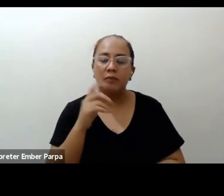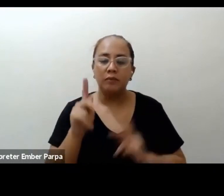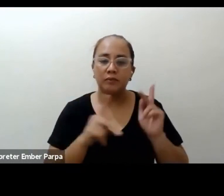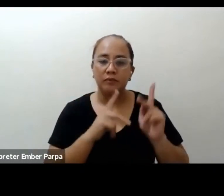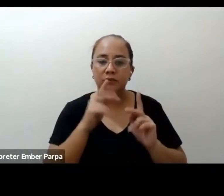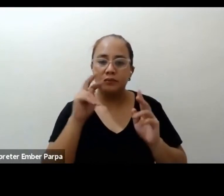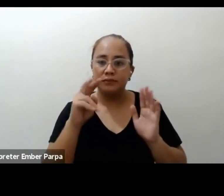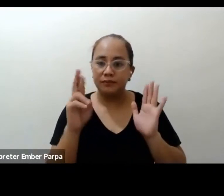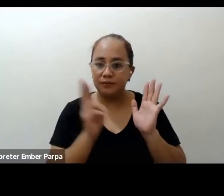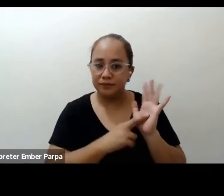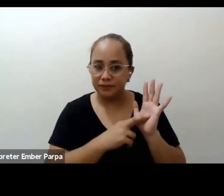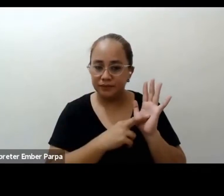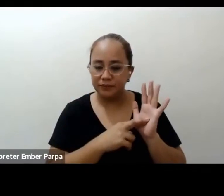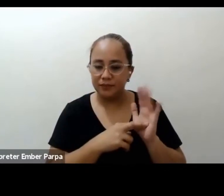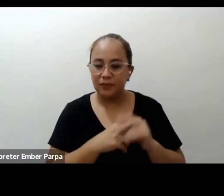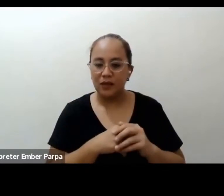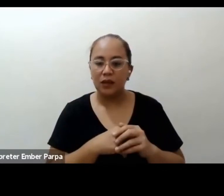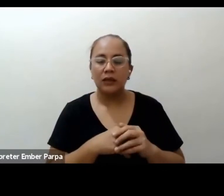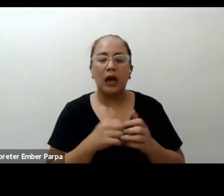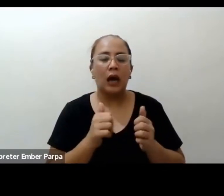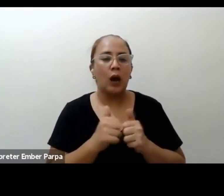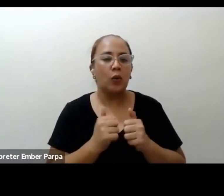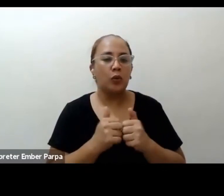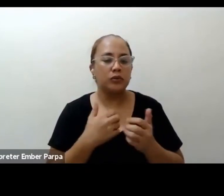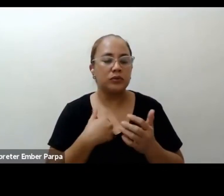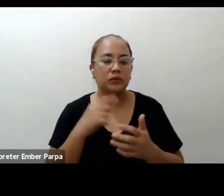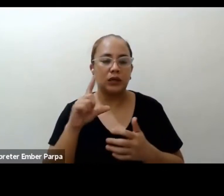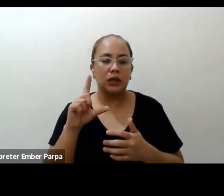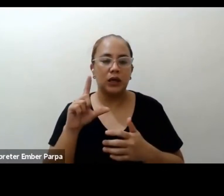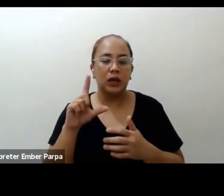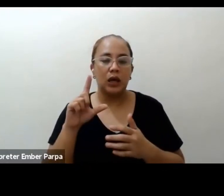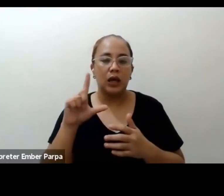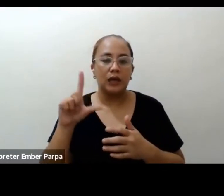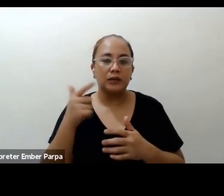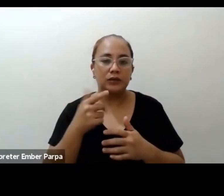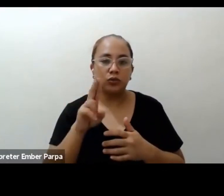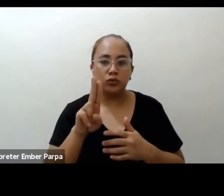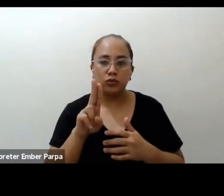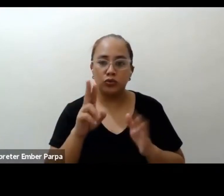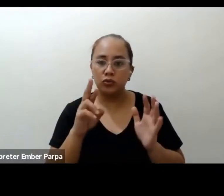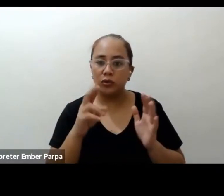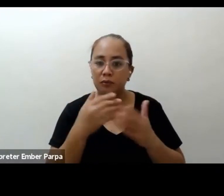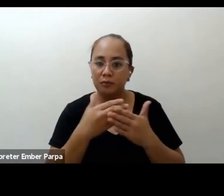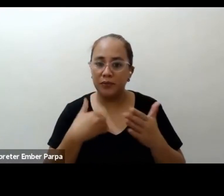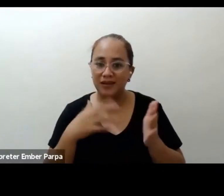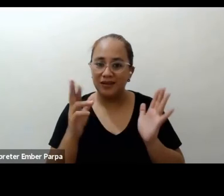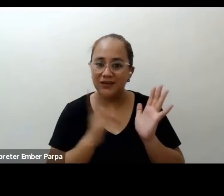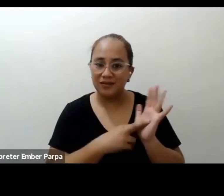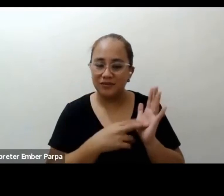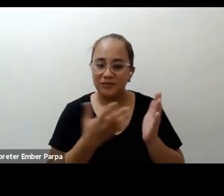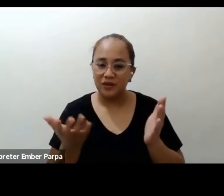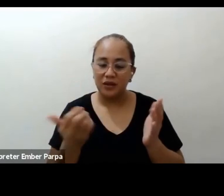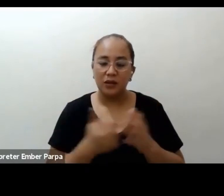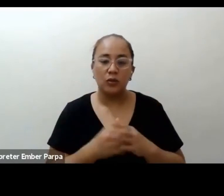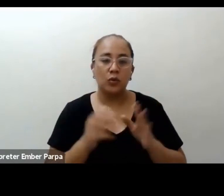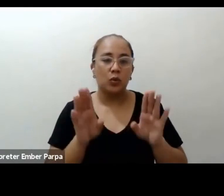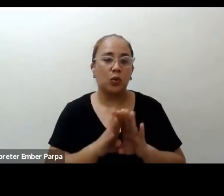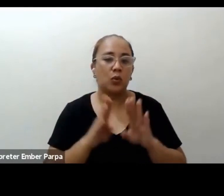eh. And so how do local governments actually pre-register them? And they have to open